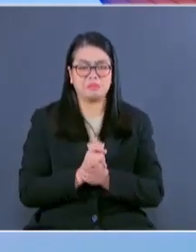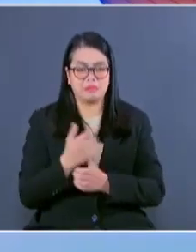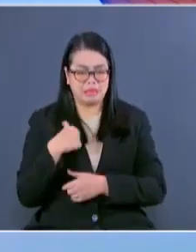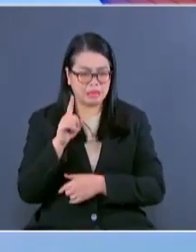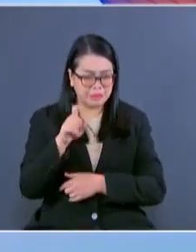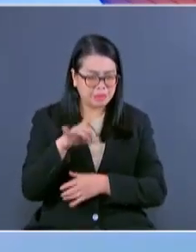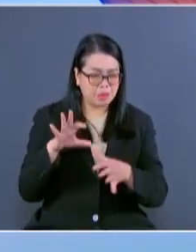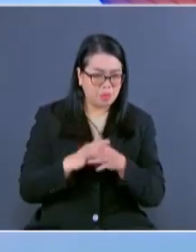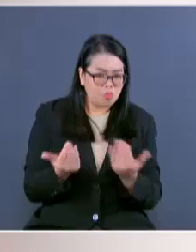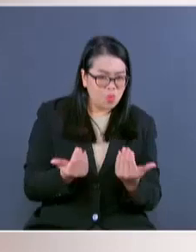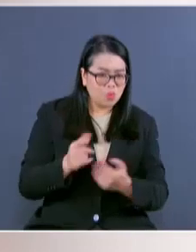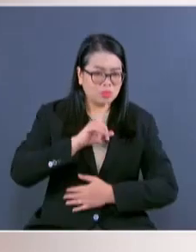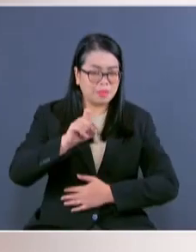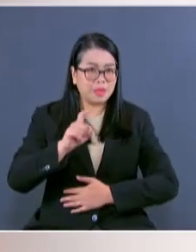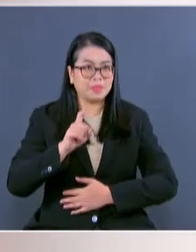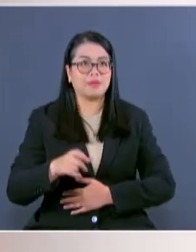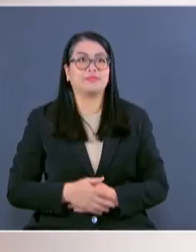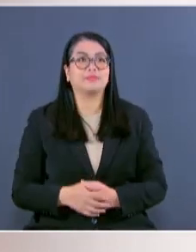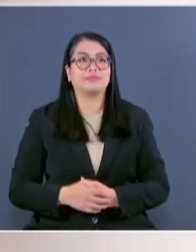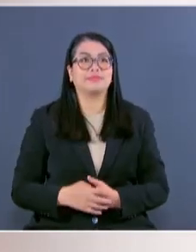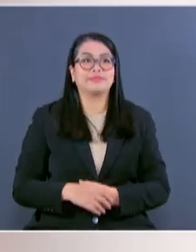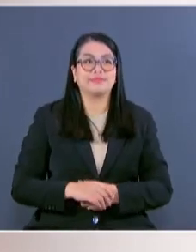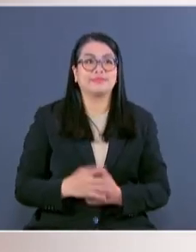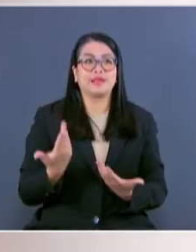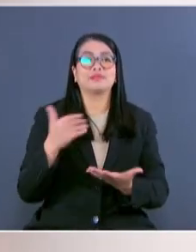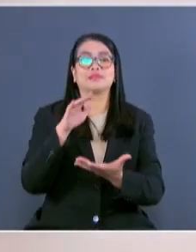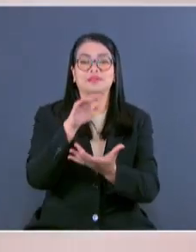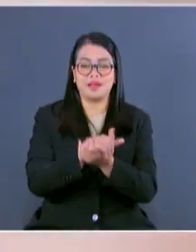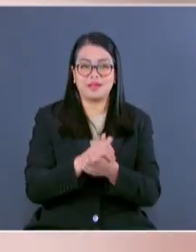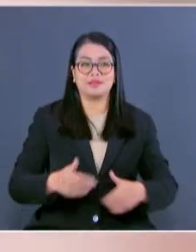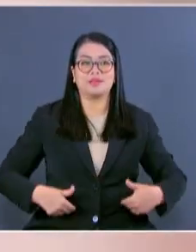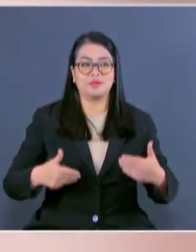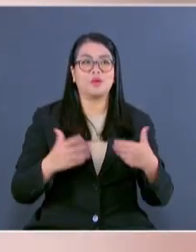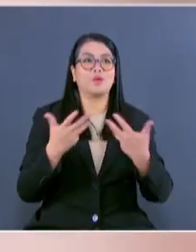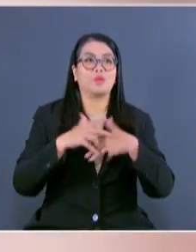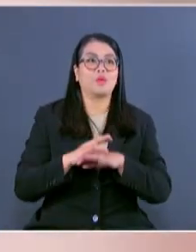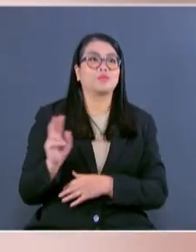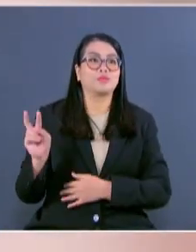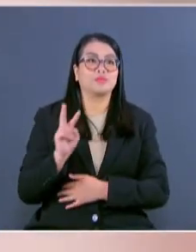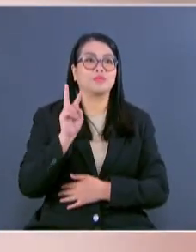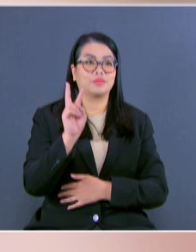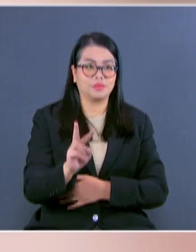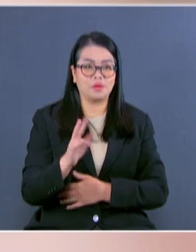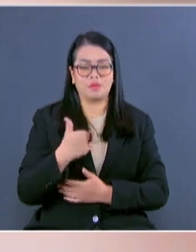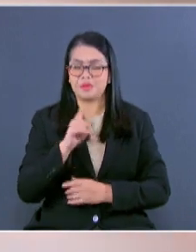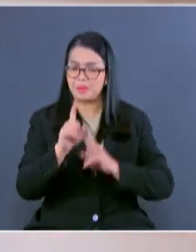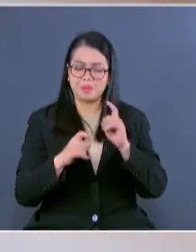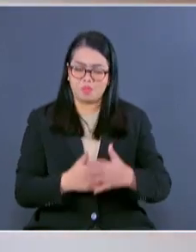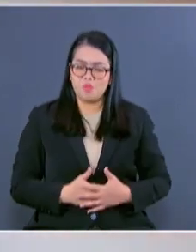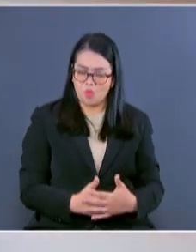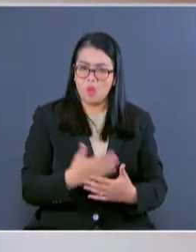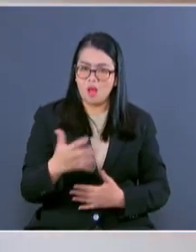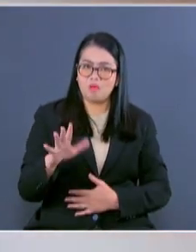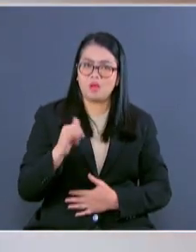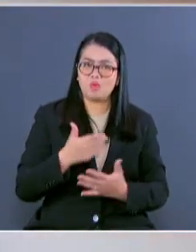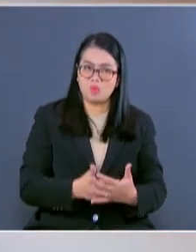ถูกถามเรื่องลูกค่ะตั้งแต่แต่งงานเริ่มใช้ชีวิตคู่แอนอรดีกับบอยสิริชัยก็ถูกถามไม่หยุดค่ะ